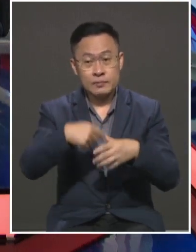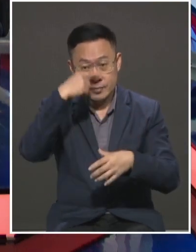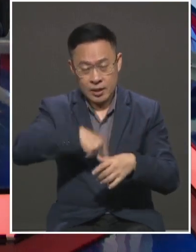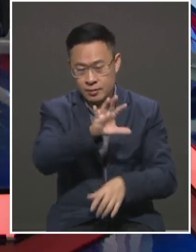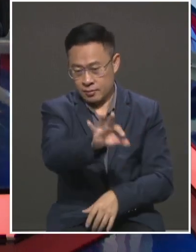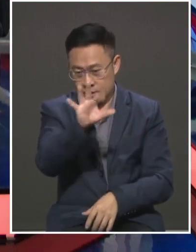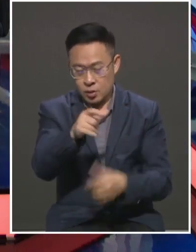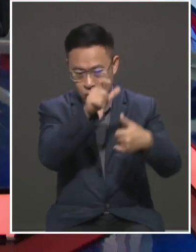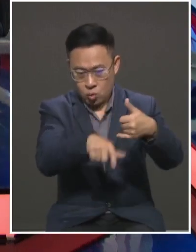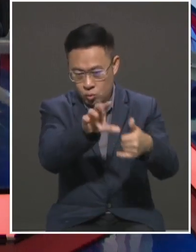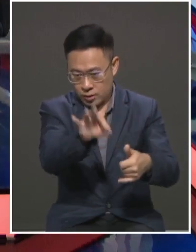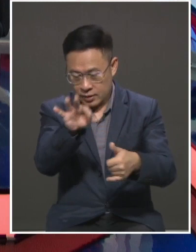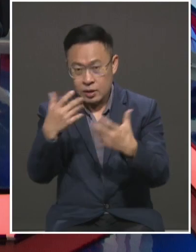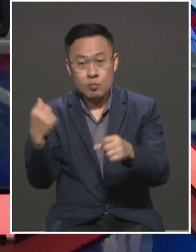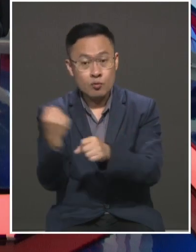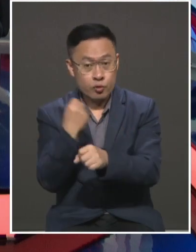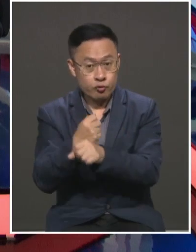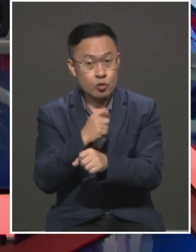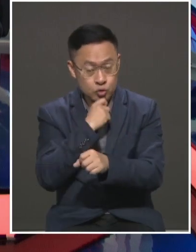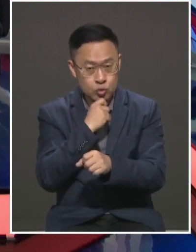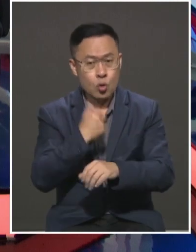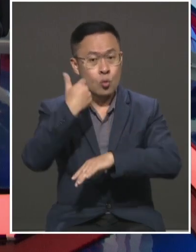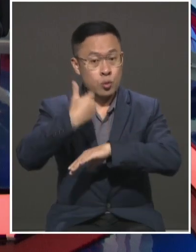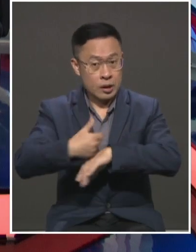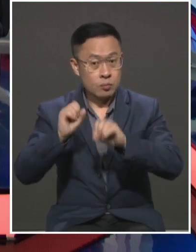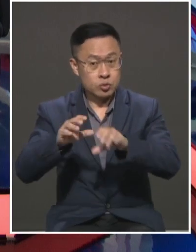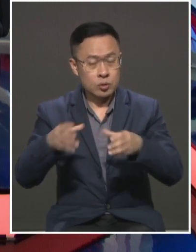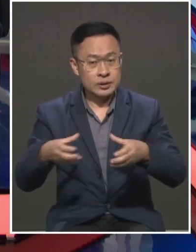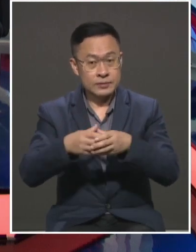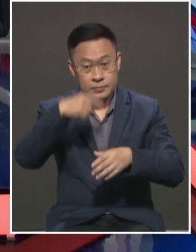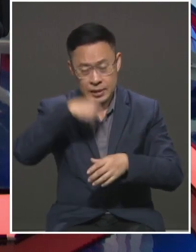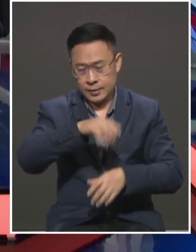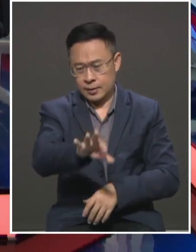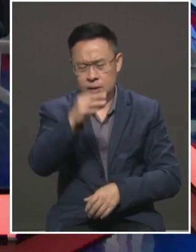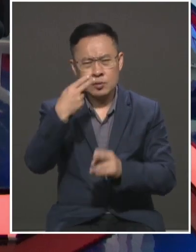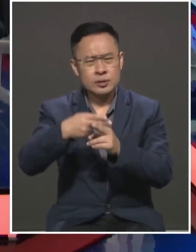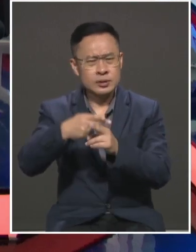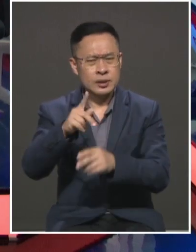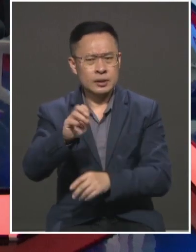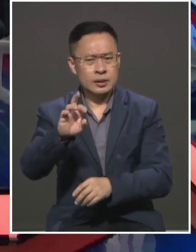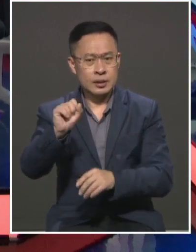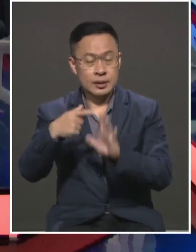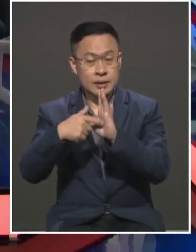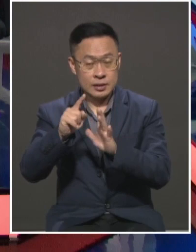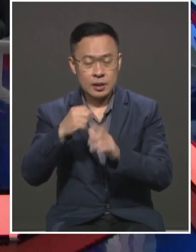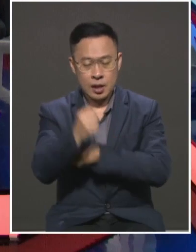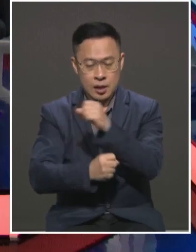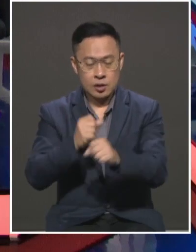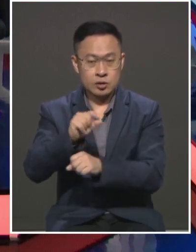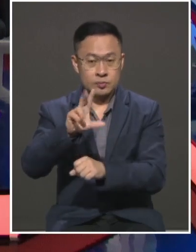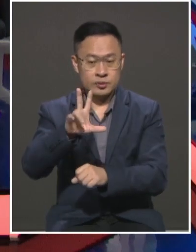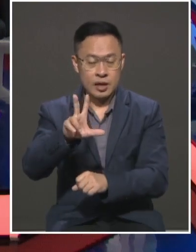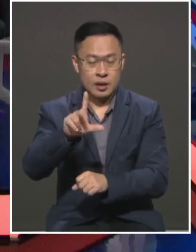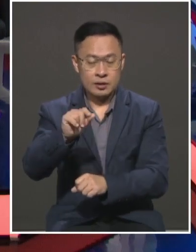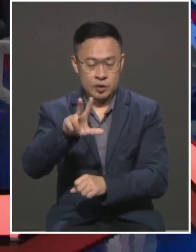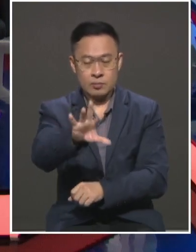ฝึกซ้อมกันอยู่นะครับมาโน่โพกิ้งกุนซือใหญ่ก็ได้เรียกธีรศักดิ์เผยพิมายจาก U23 มาเสริมทัพอีก1คนนะครับหลังจากที่ศิวก